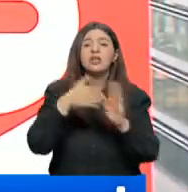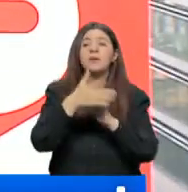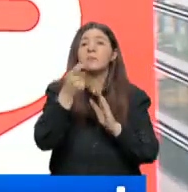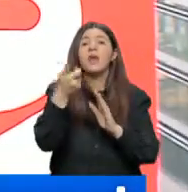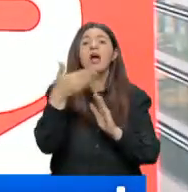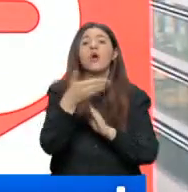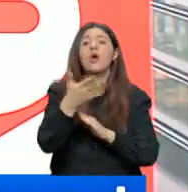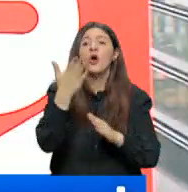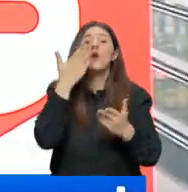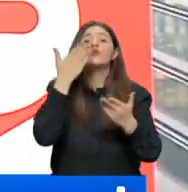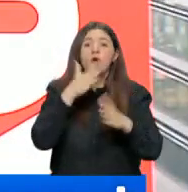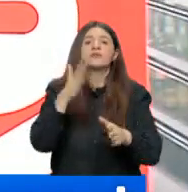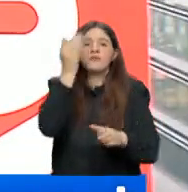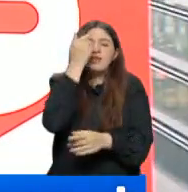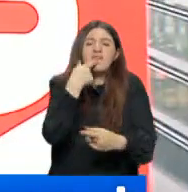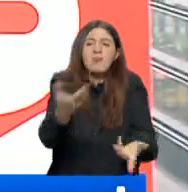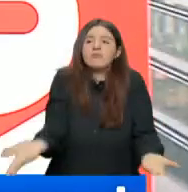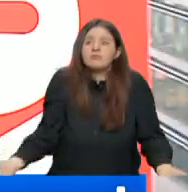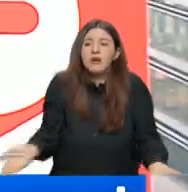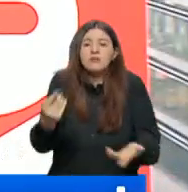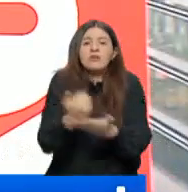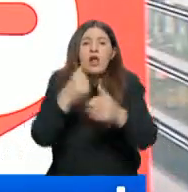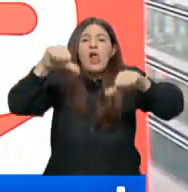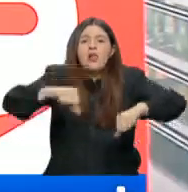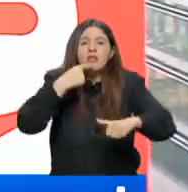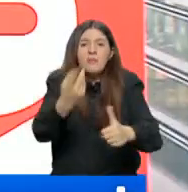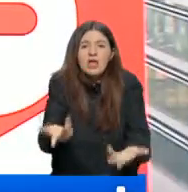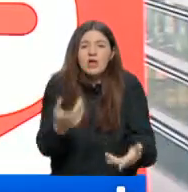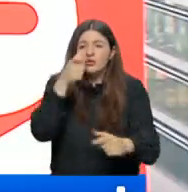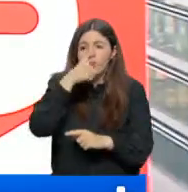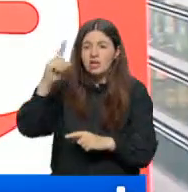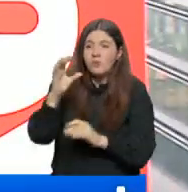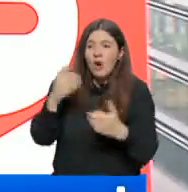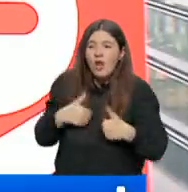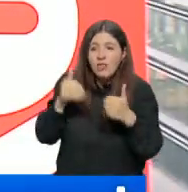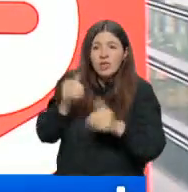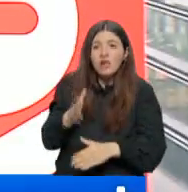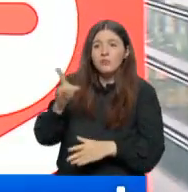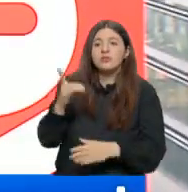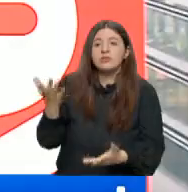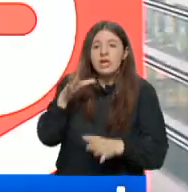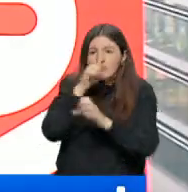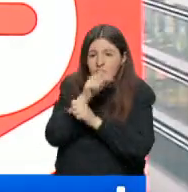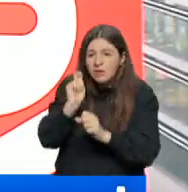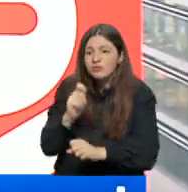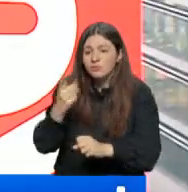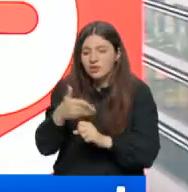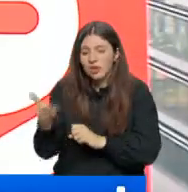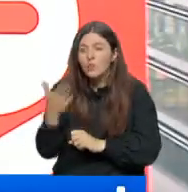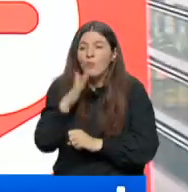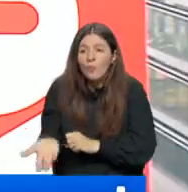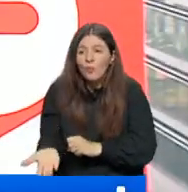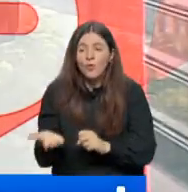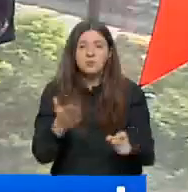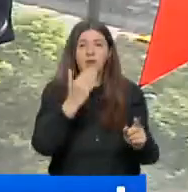20 bin lira girmiyorsa yoksulsunuz. Bu kadar basit. Geçinemezsiniz. Türkiye'yi iktidar bu hale getirdi. Şimdi bunun saklanacak bir tarafı yok ki. Çok o